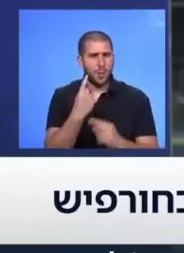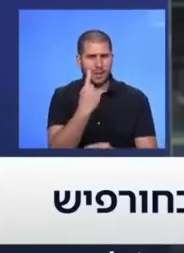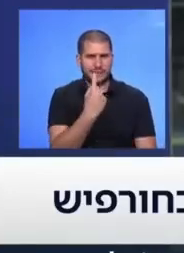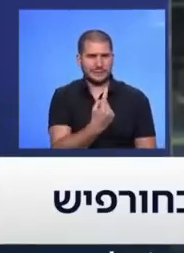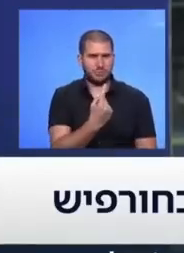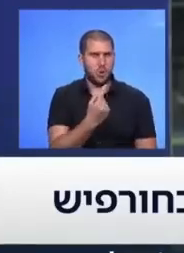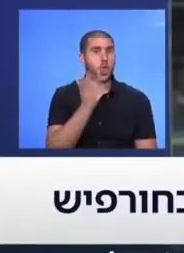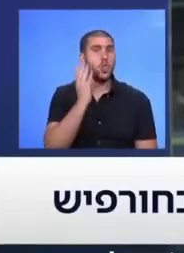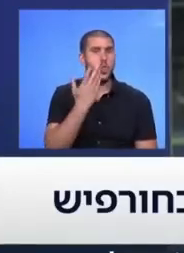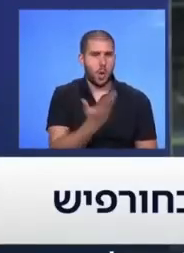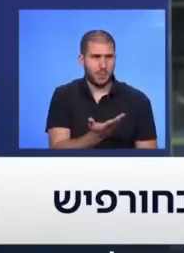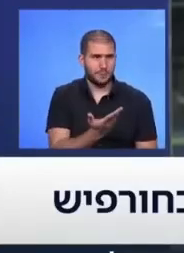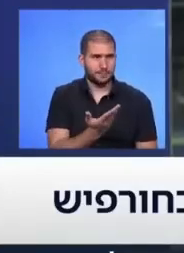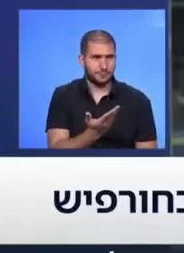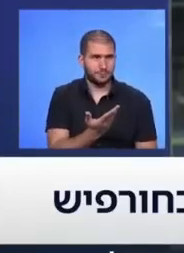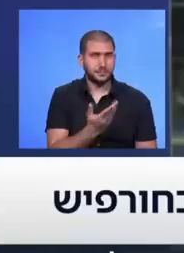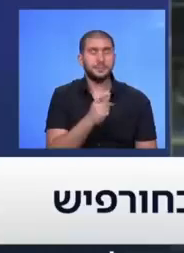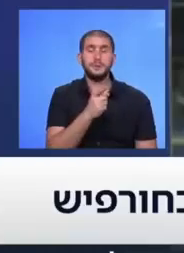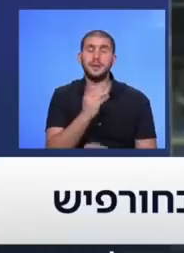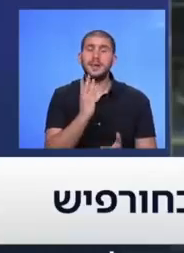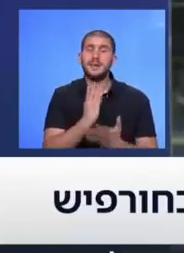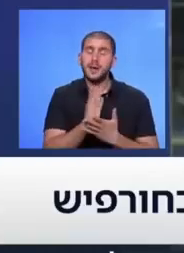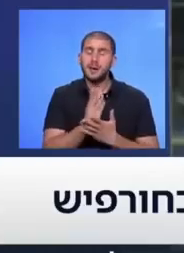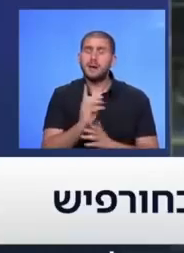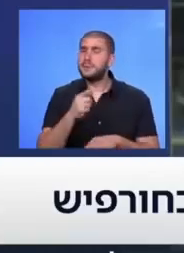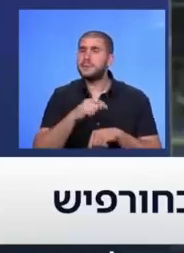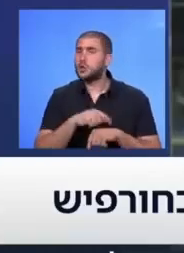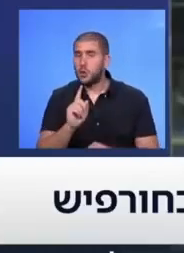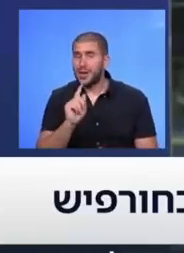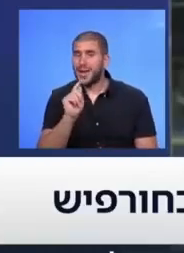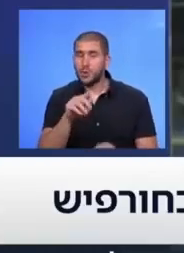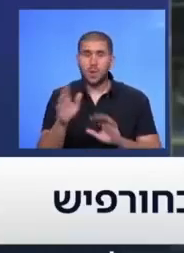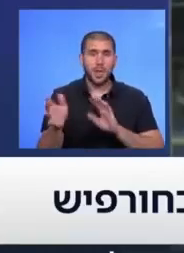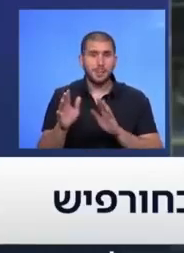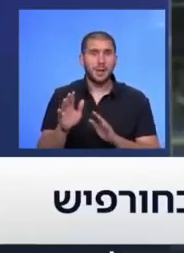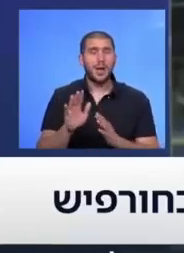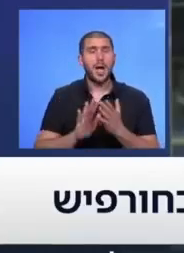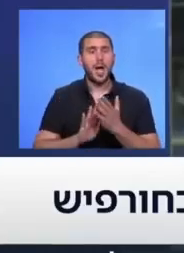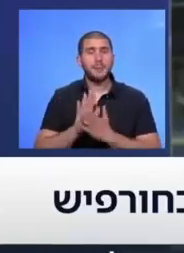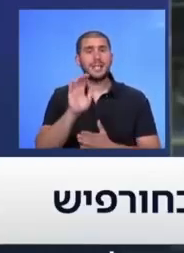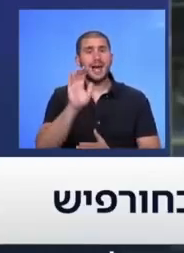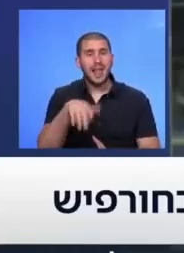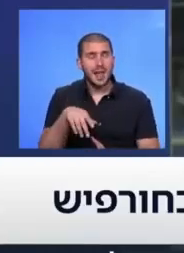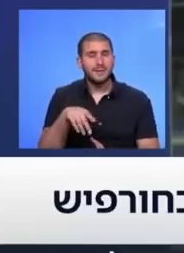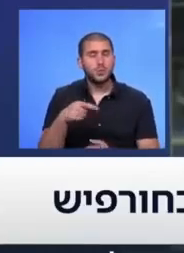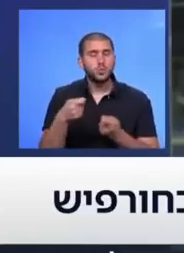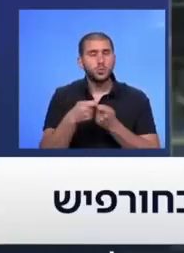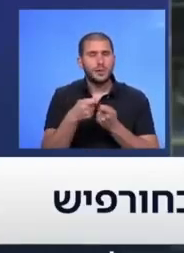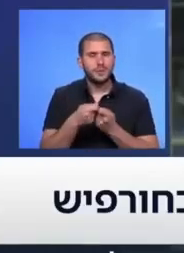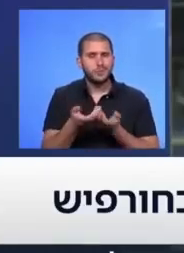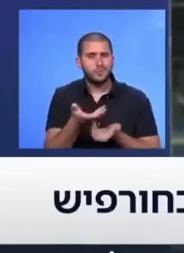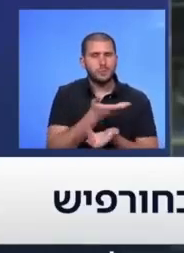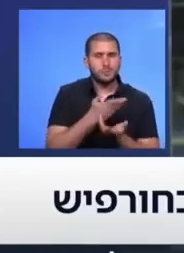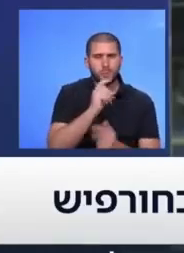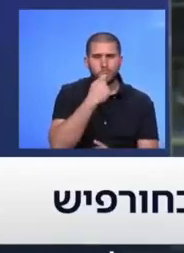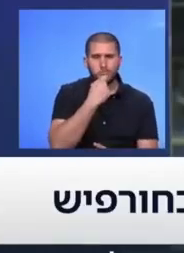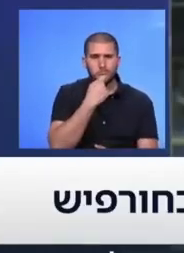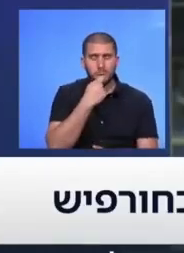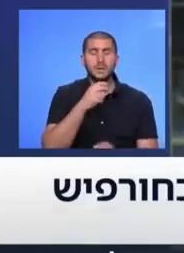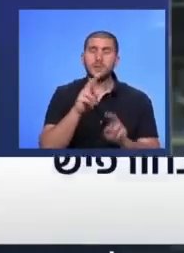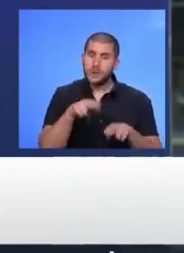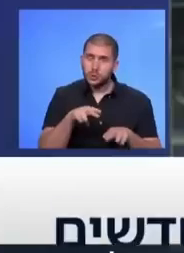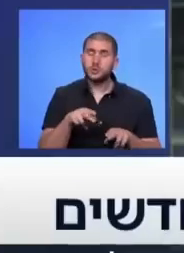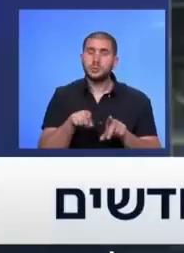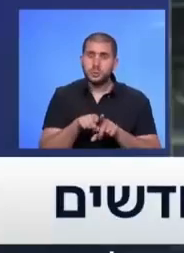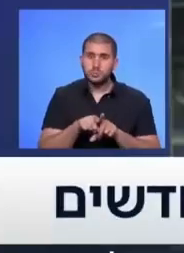הזדוני הזה. ובאיזה שעות? והגענו, לא, לסביבות 15,000 שותפי סוד. כן, יש מה